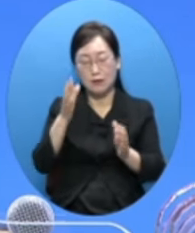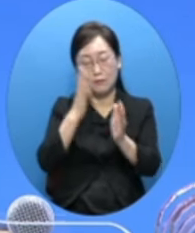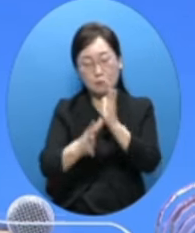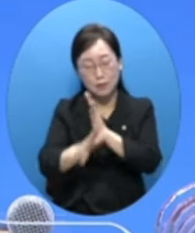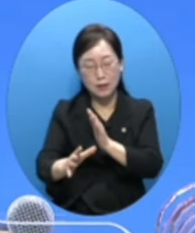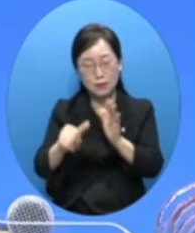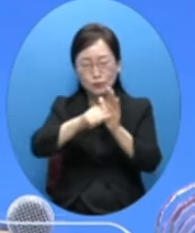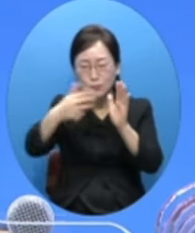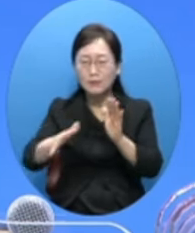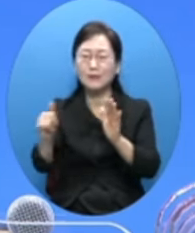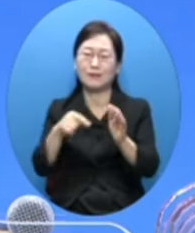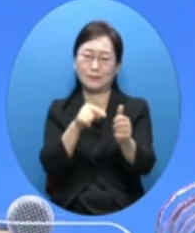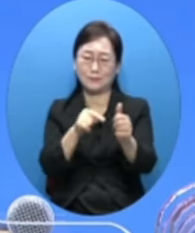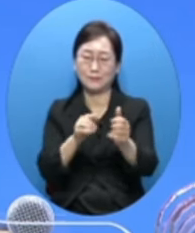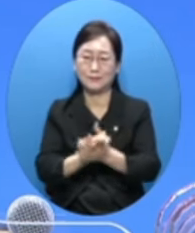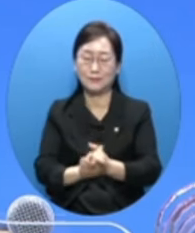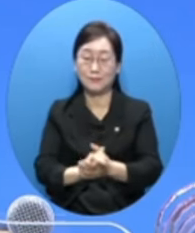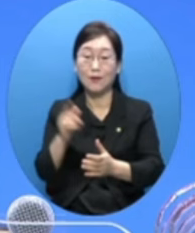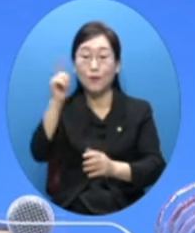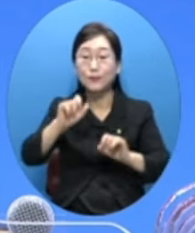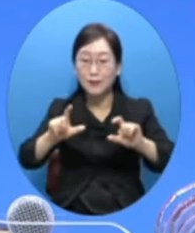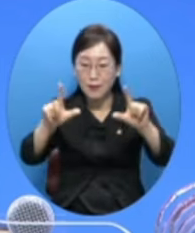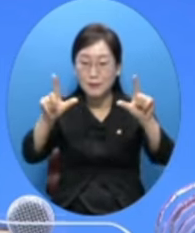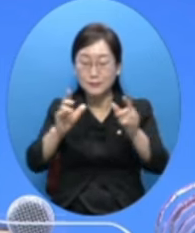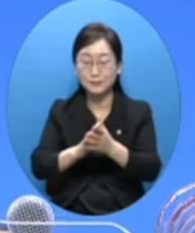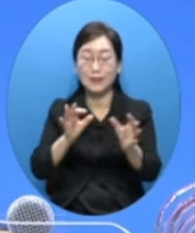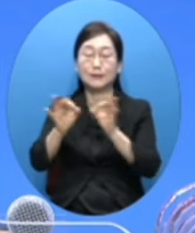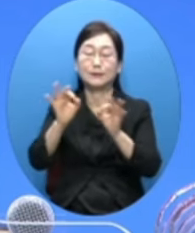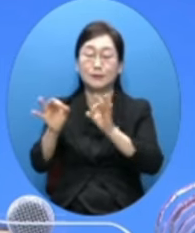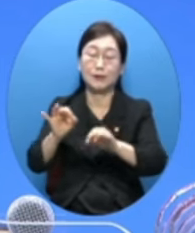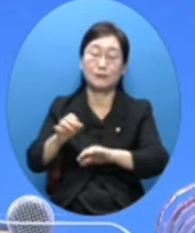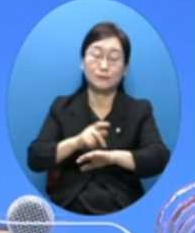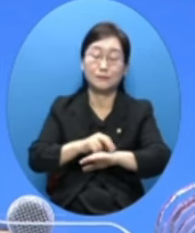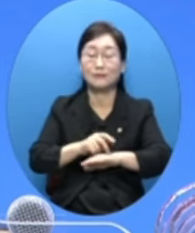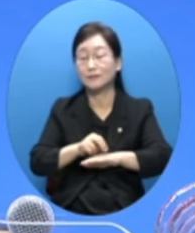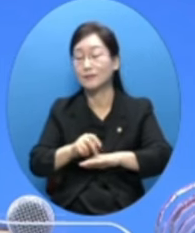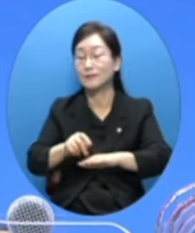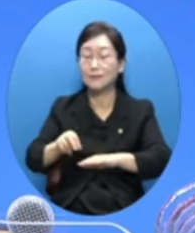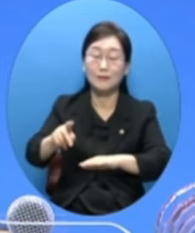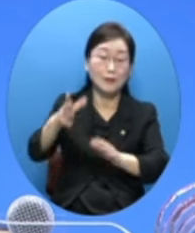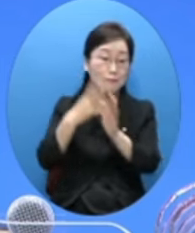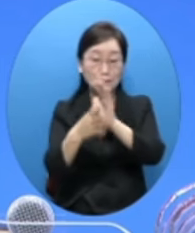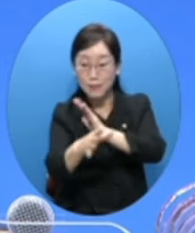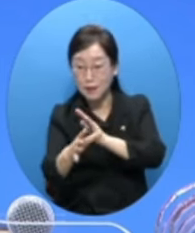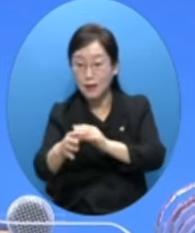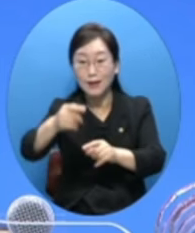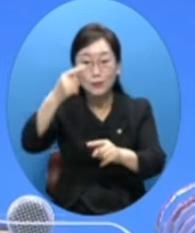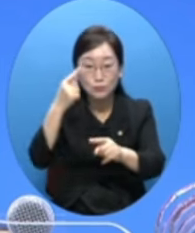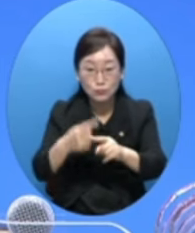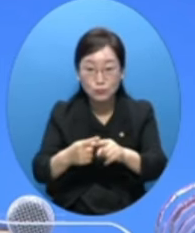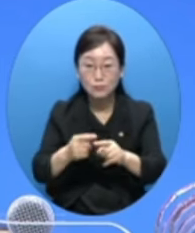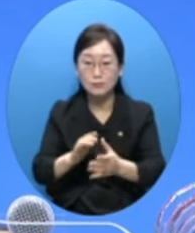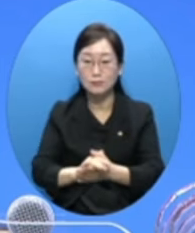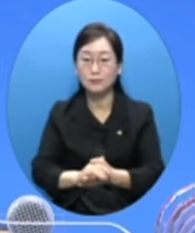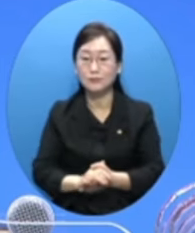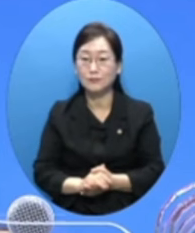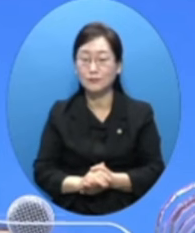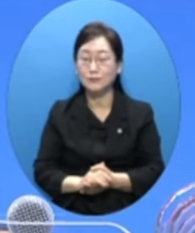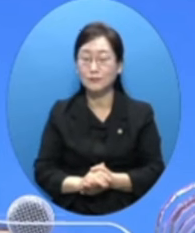됐습니다. 근데 어느 날 시장에 나가서 행패를 부리고 있는데 웬